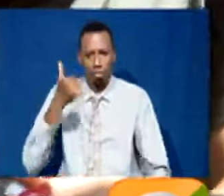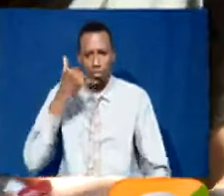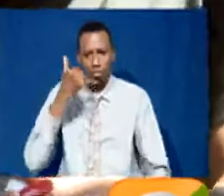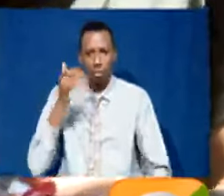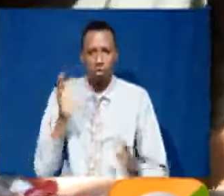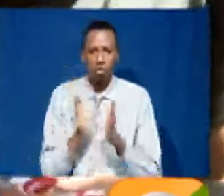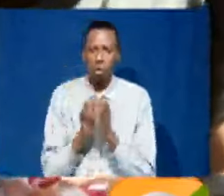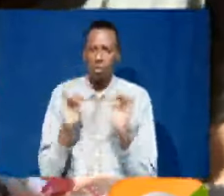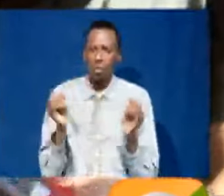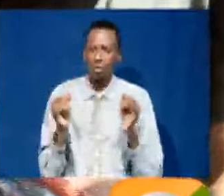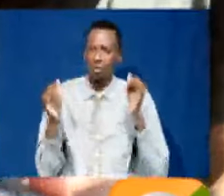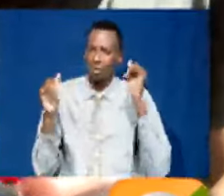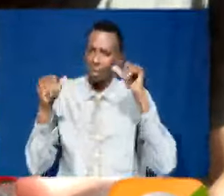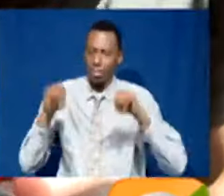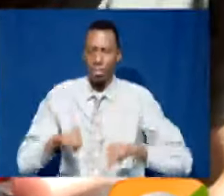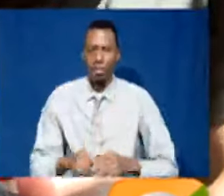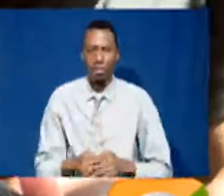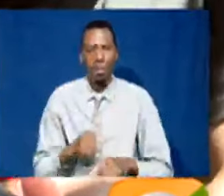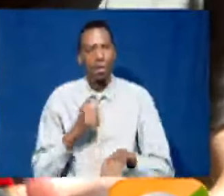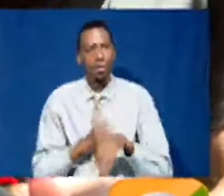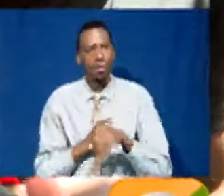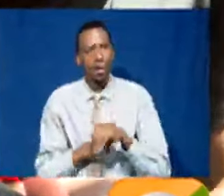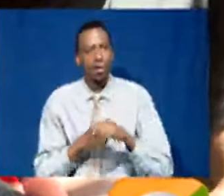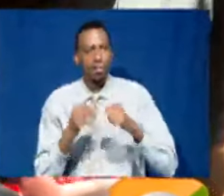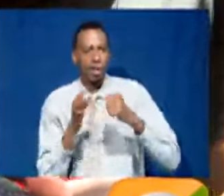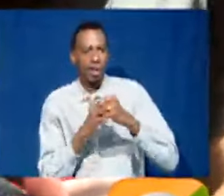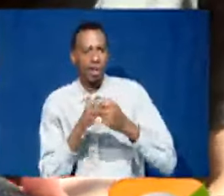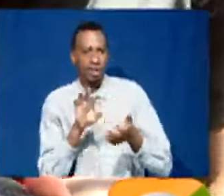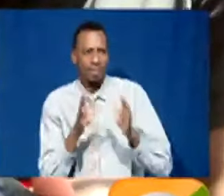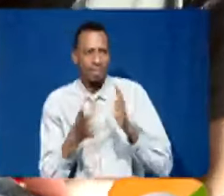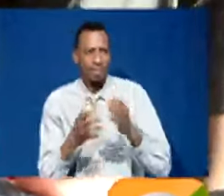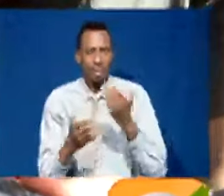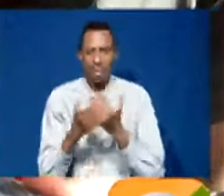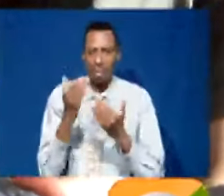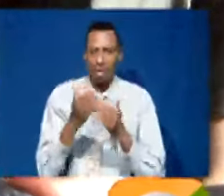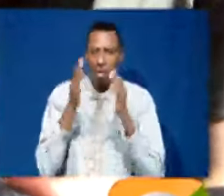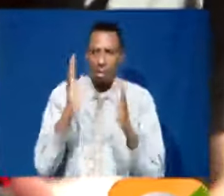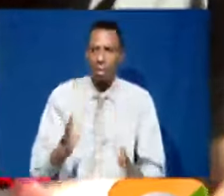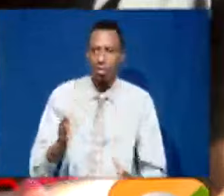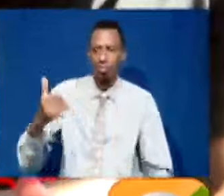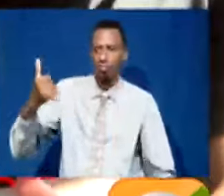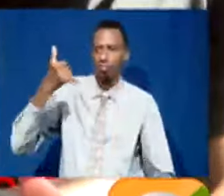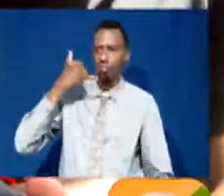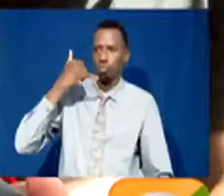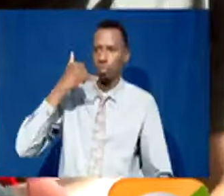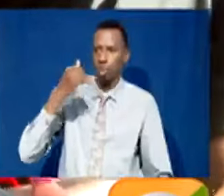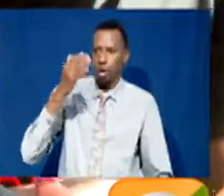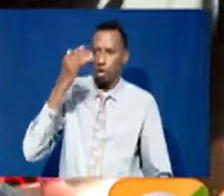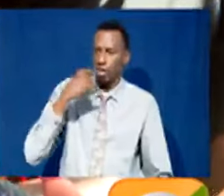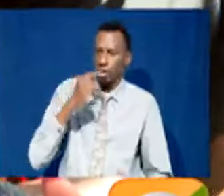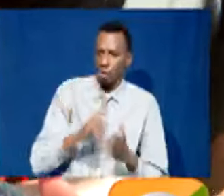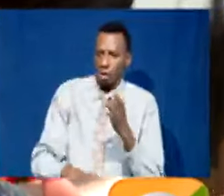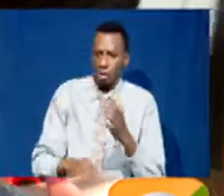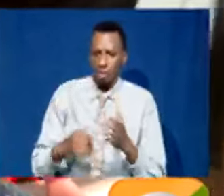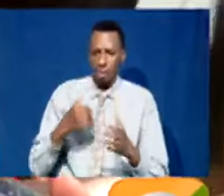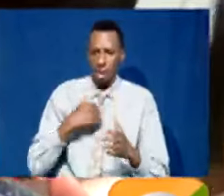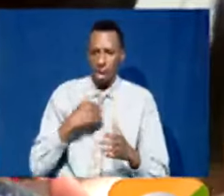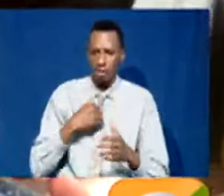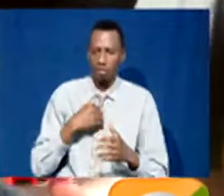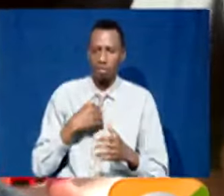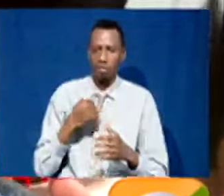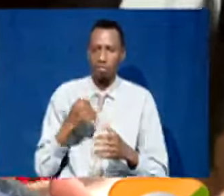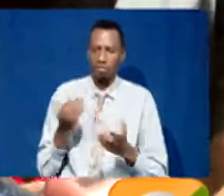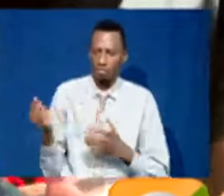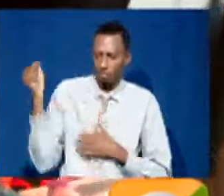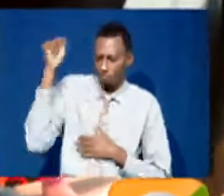Kama saa mbili hivi, yataka kanipigia simu. Kaniambia muona karatasi za black na kuna bedsheet ya white.